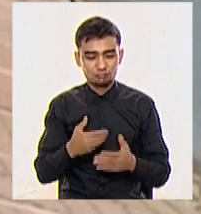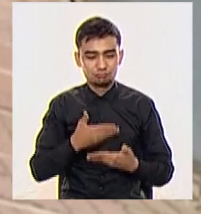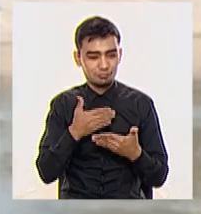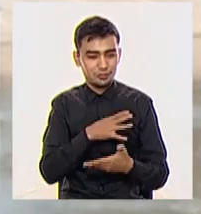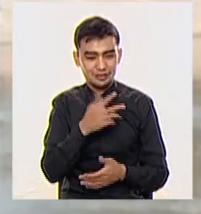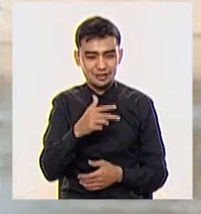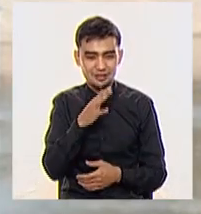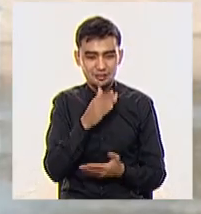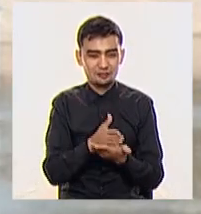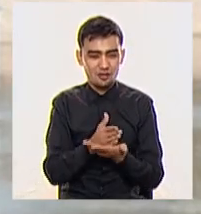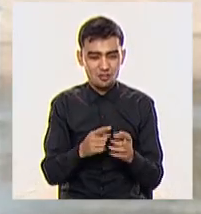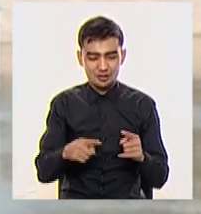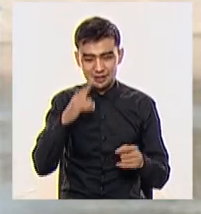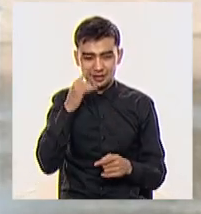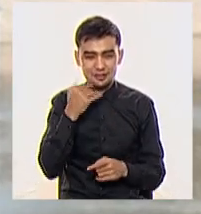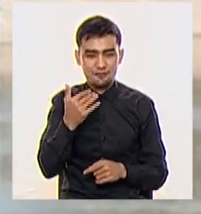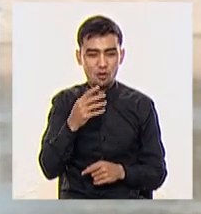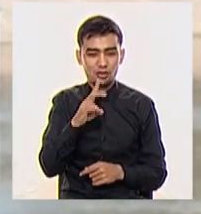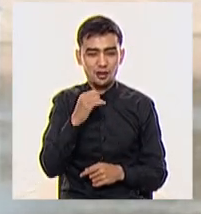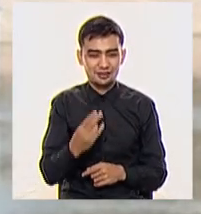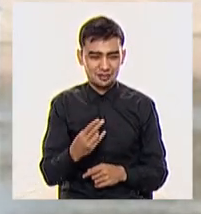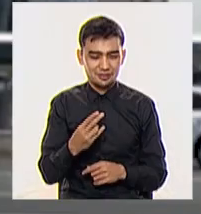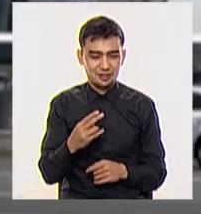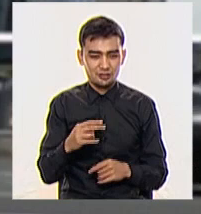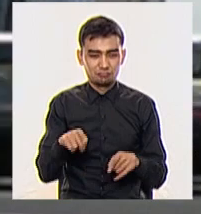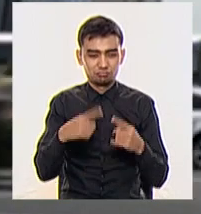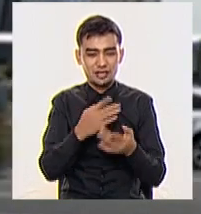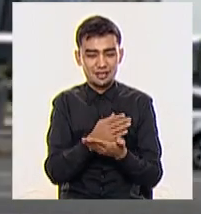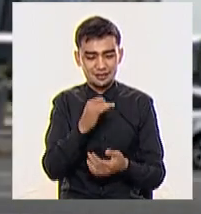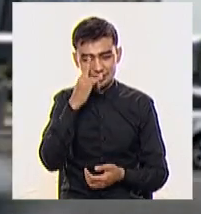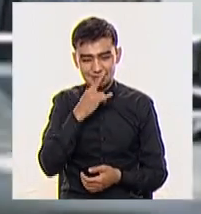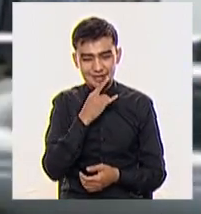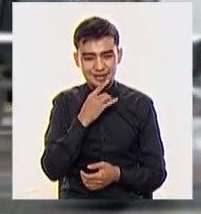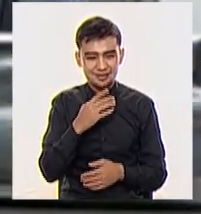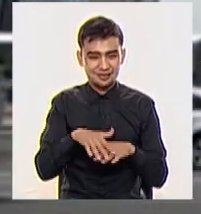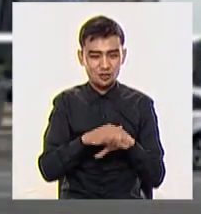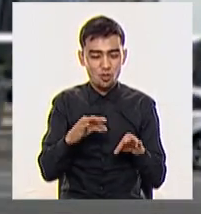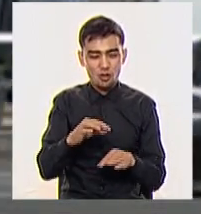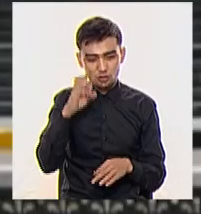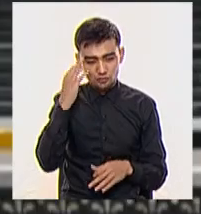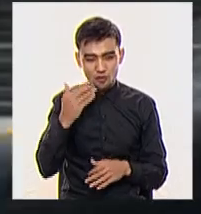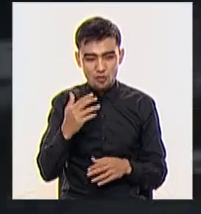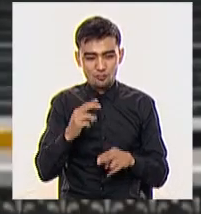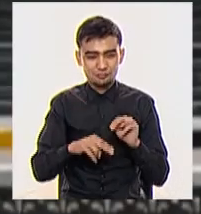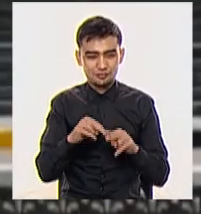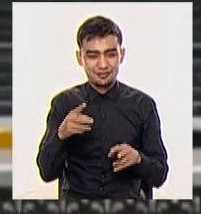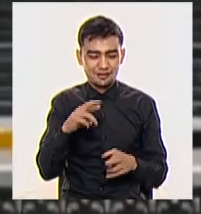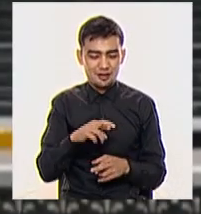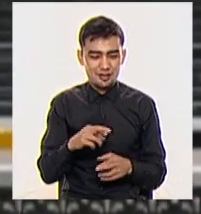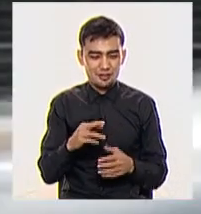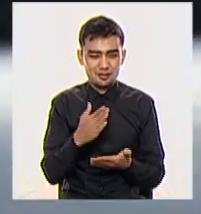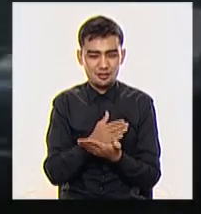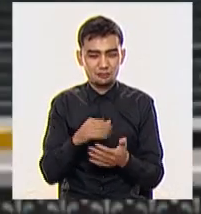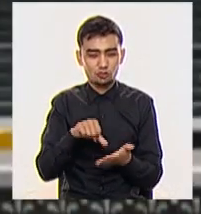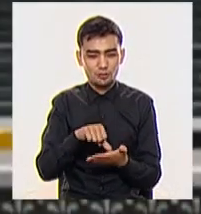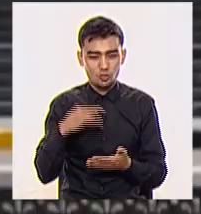жылда шалажансар болып жатқан қазақтың ұлттық рухы оянғанын айтты. Қазақ халқы мемлекет құрушы елге бейбітшіліктің ұйытқысына айнала білді деді.